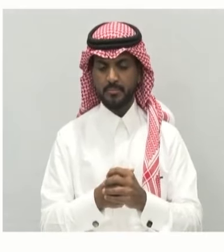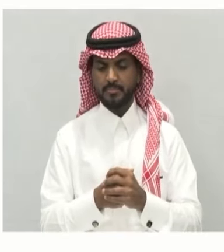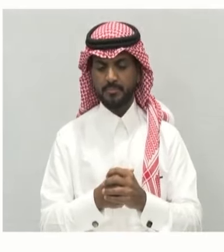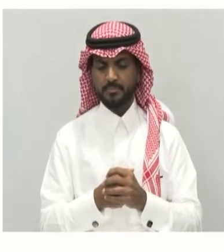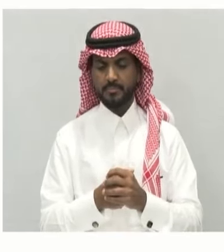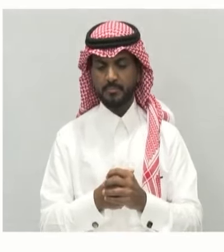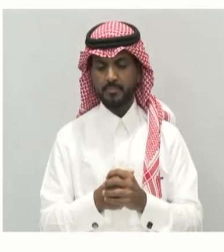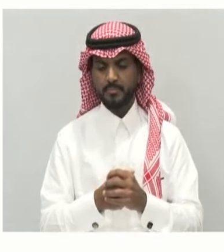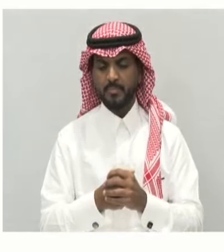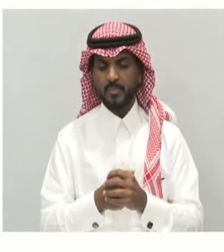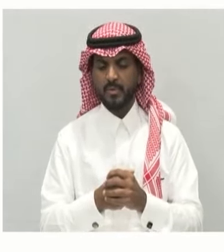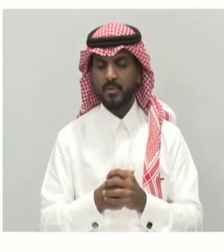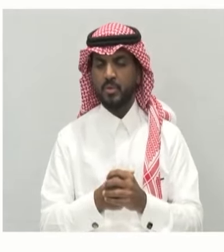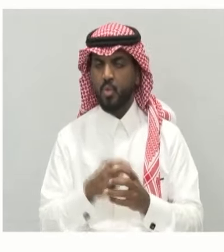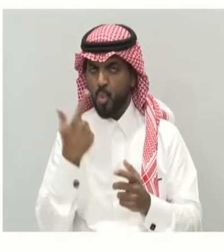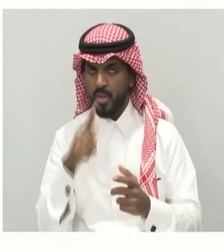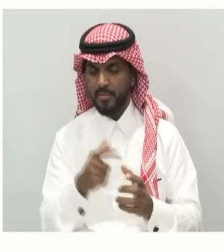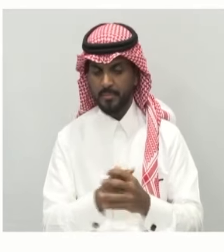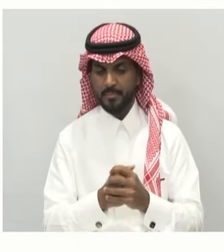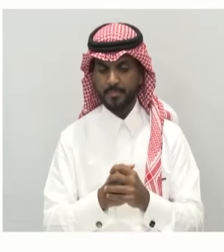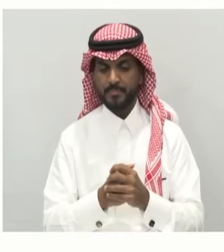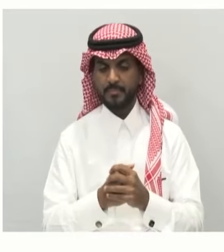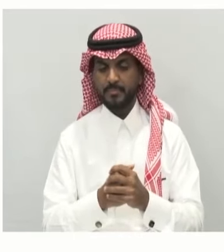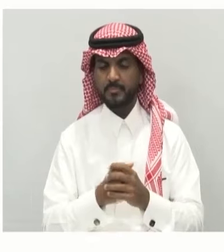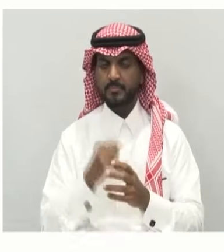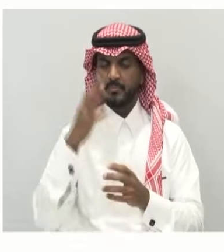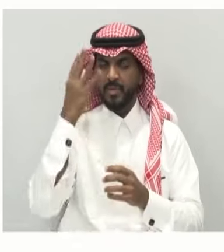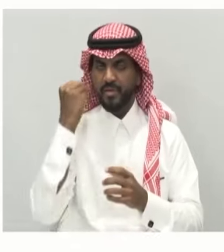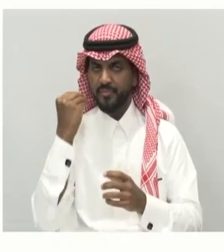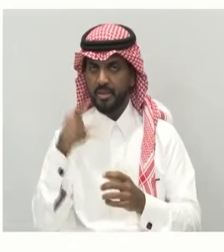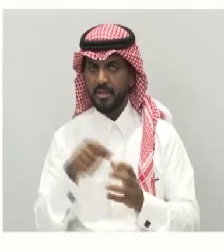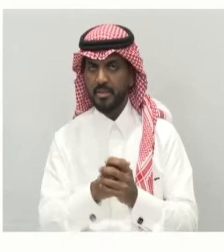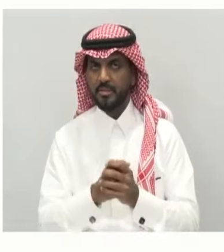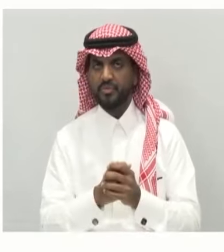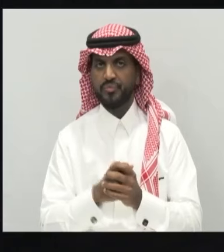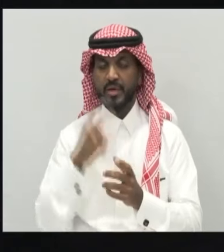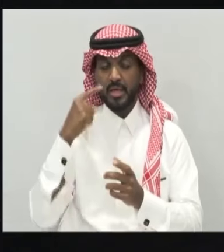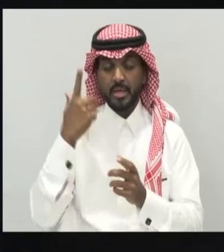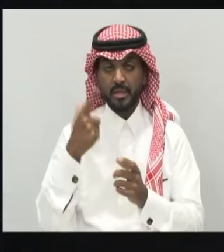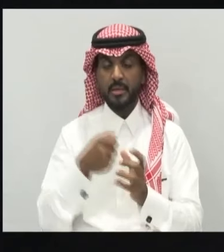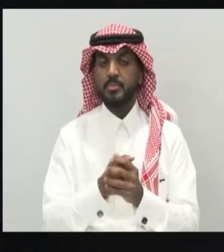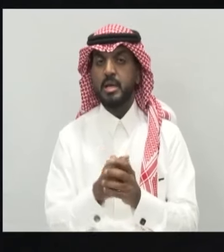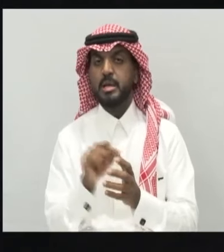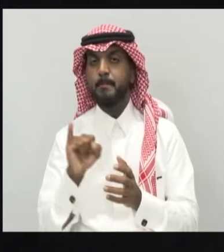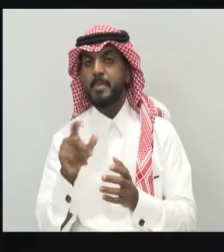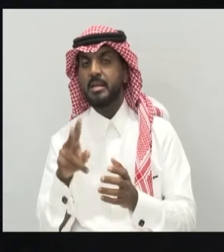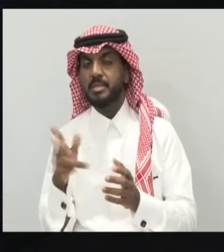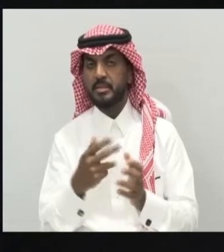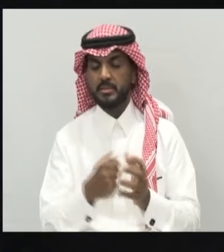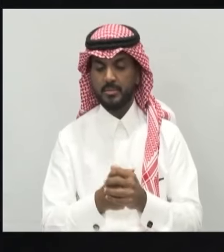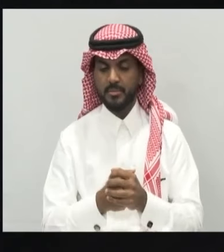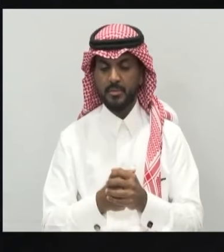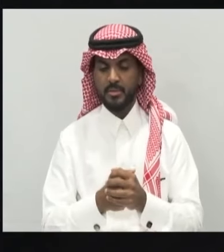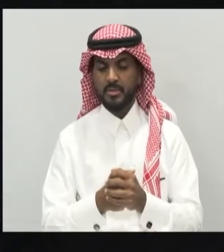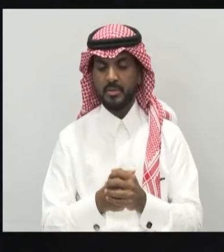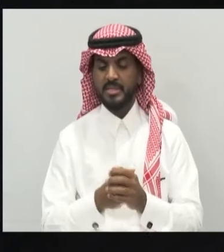فيكم واضح يا ابطال اذا عرفنا ونستطيع الان نتخيل المليمتر بارك الله فيكم